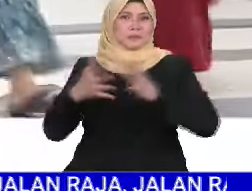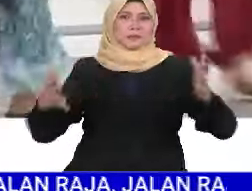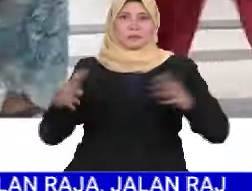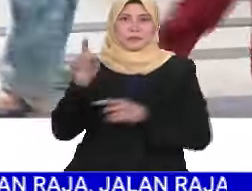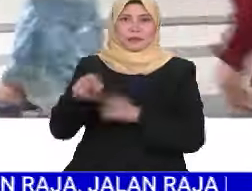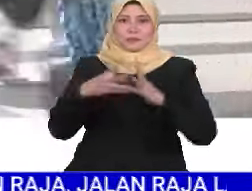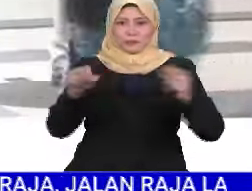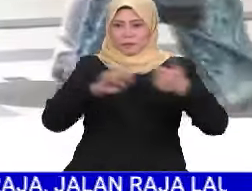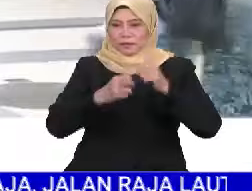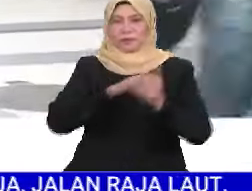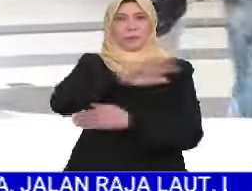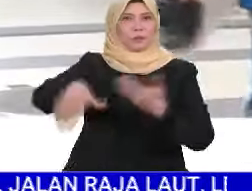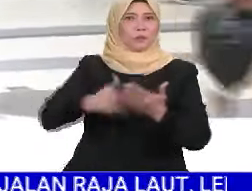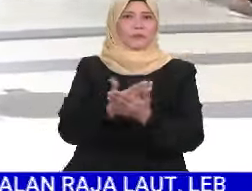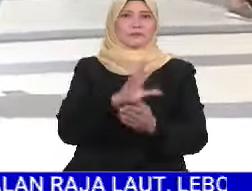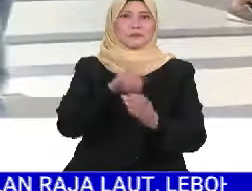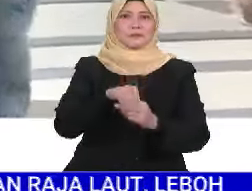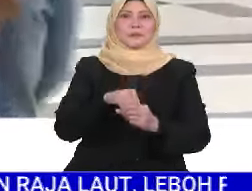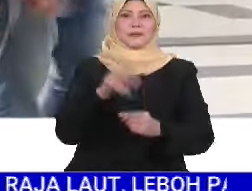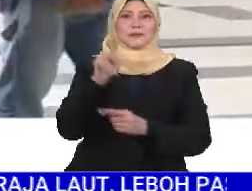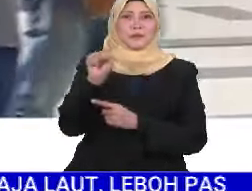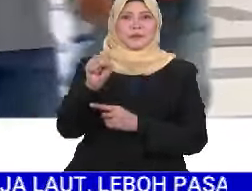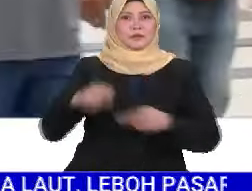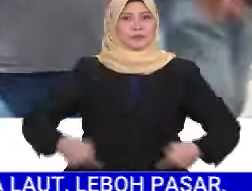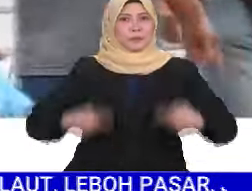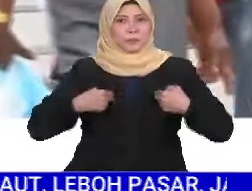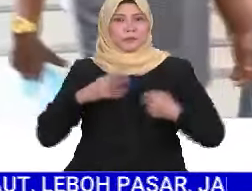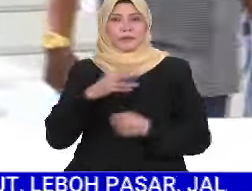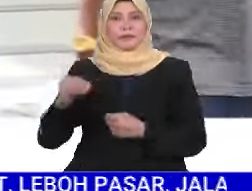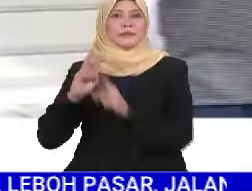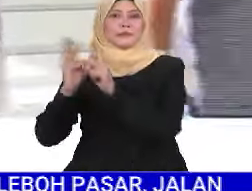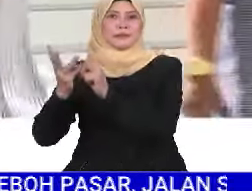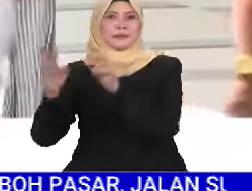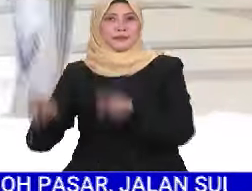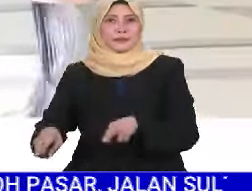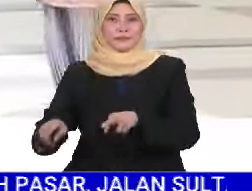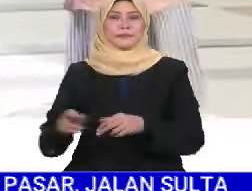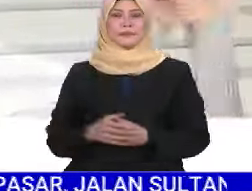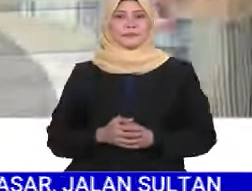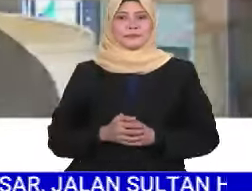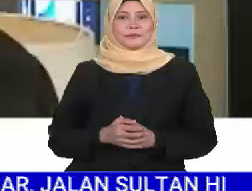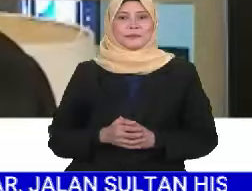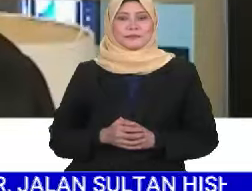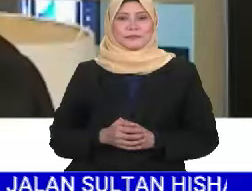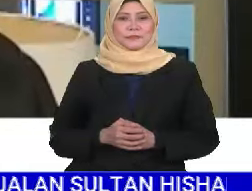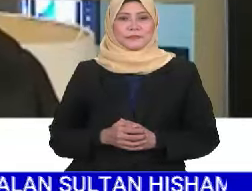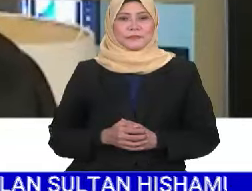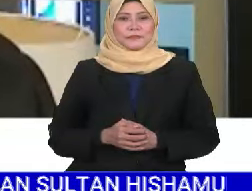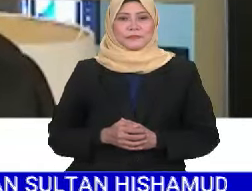memerlukan penyelesaian lebih menyeluruh terutamanya kos sara hidup dan soal kebajikan rakyat. Bagi